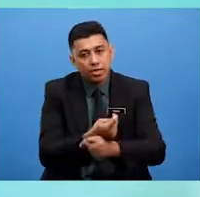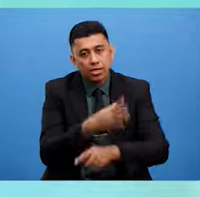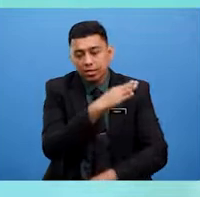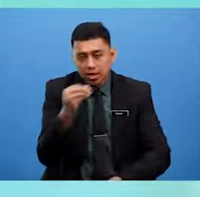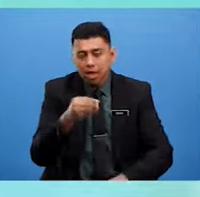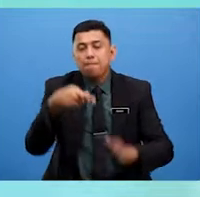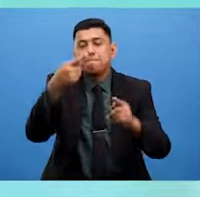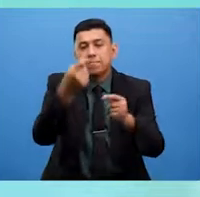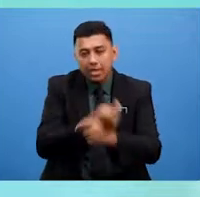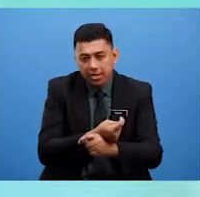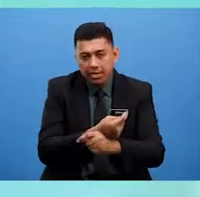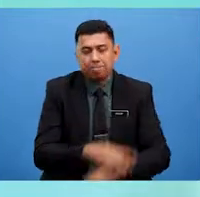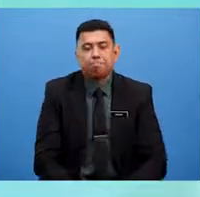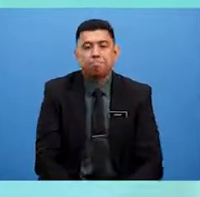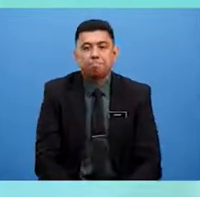dan pertandingan.